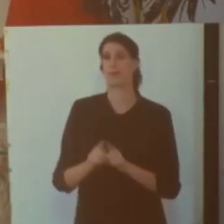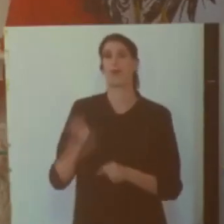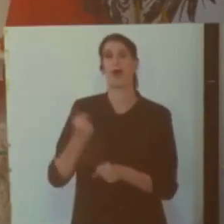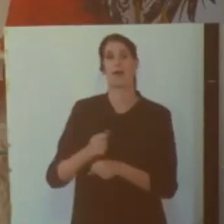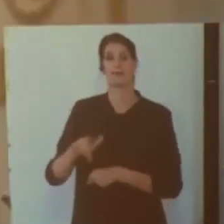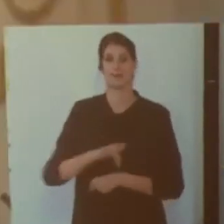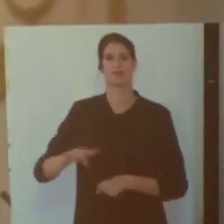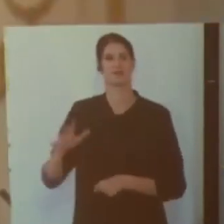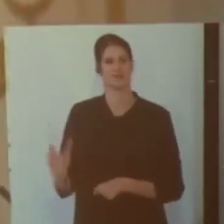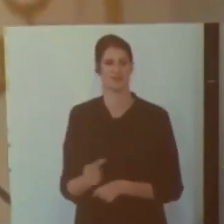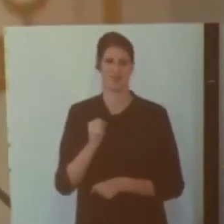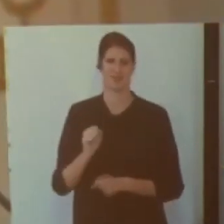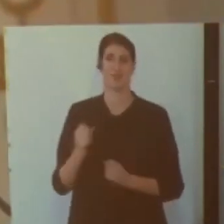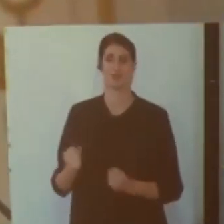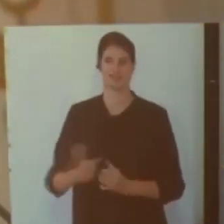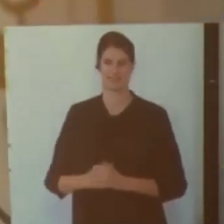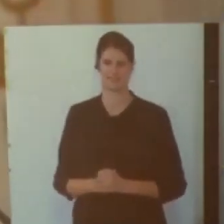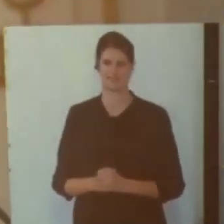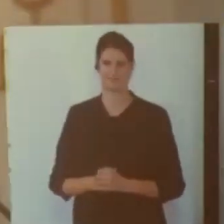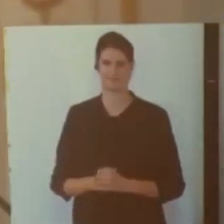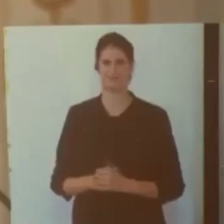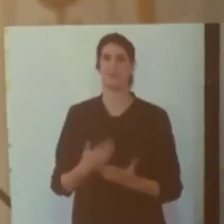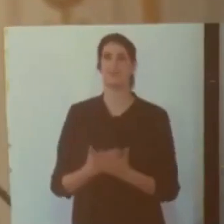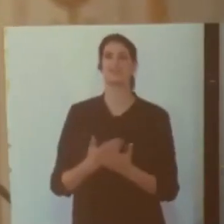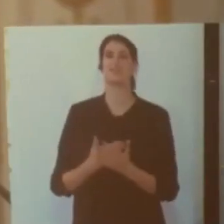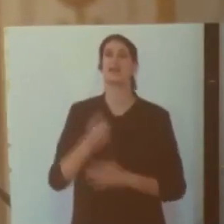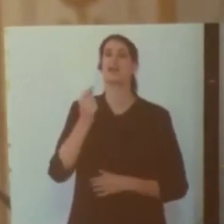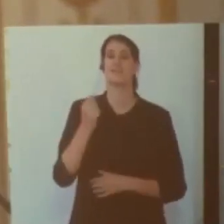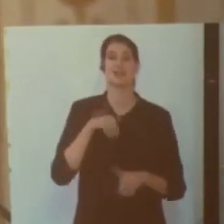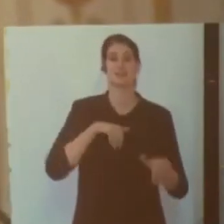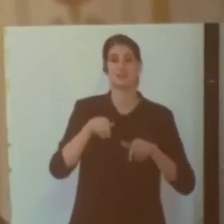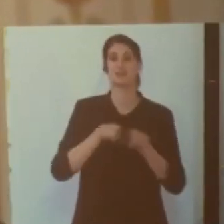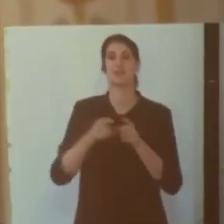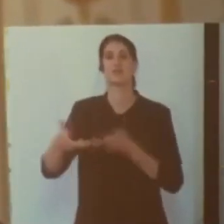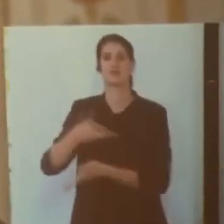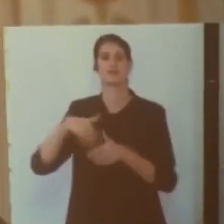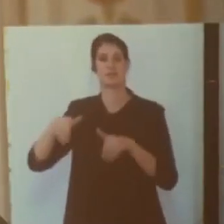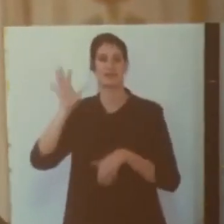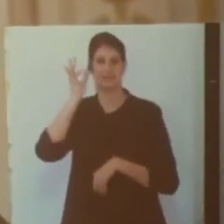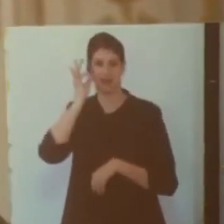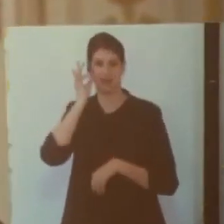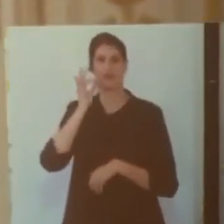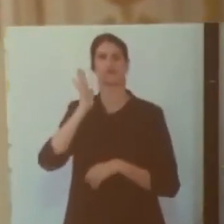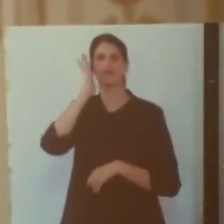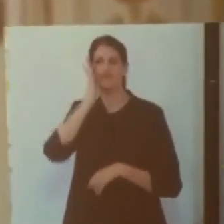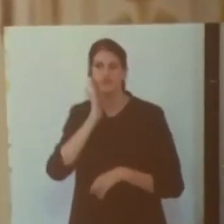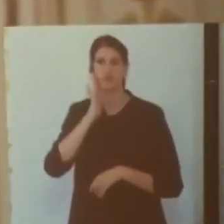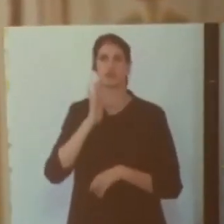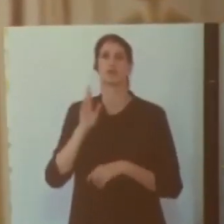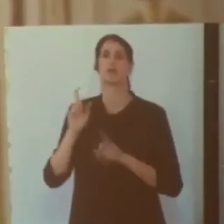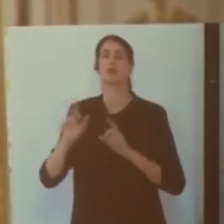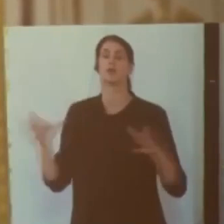schaffen. Ich habe daher den Finanzminister und die Wirtschaftsministerin ersucht, gemeinsam mit allen anderen betroffenen